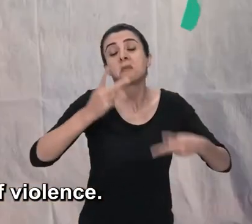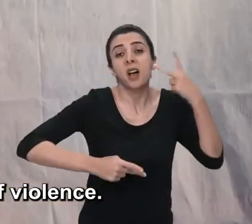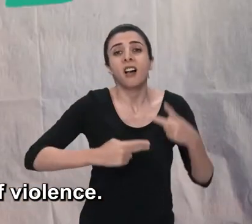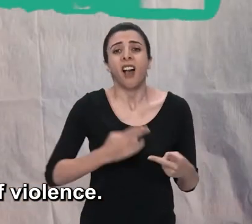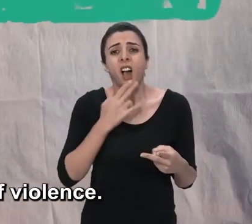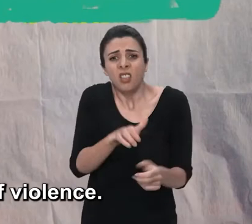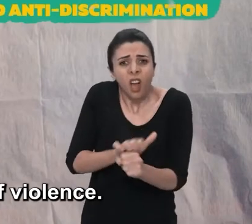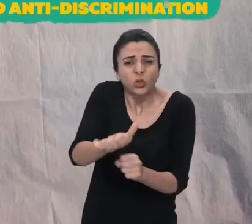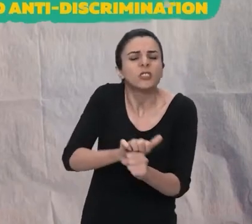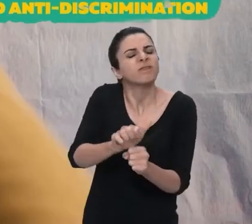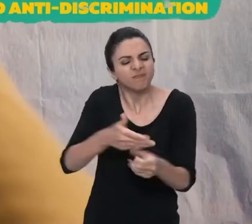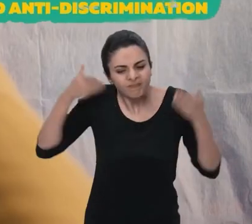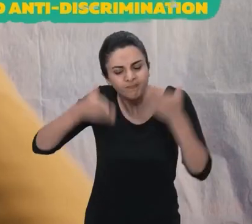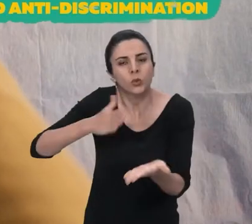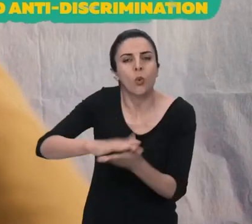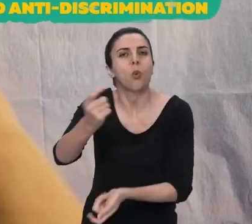açmaya girişti.